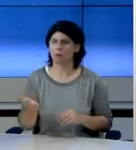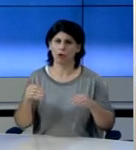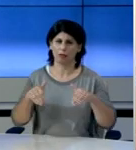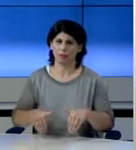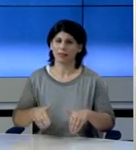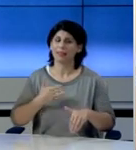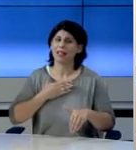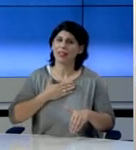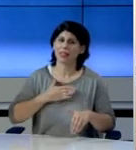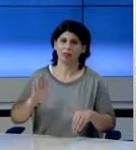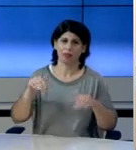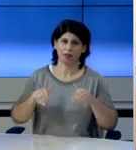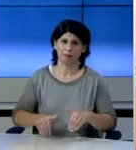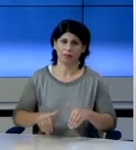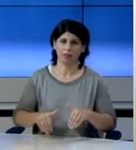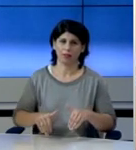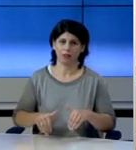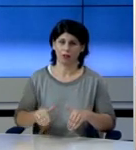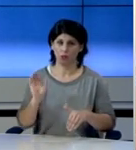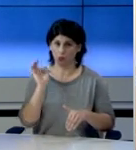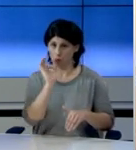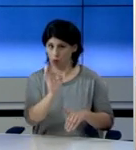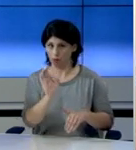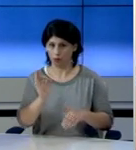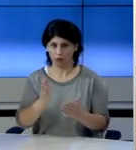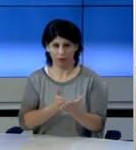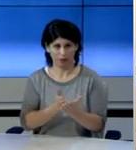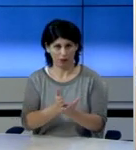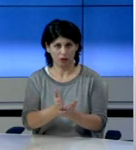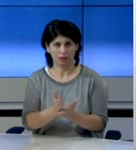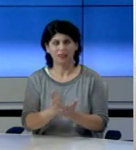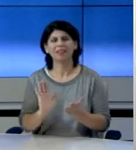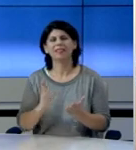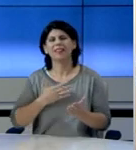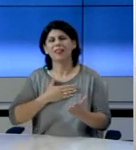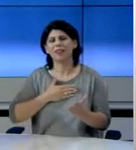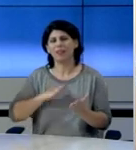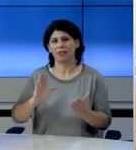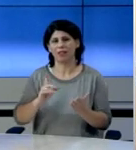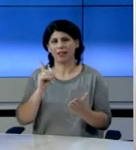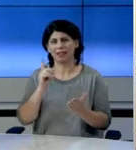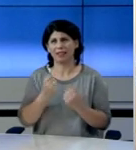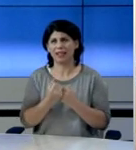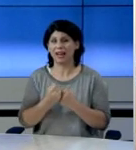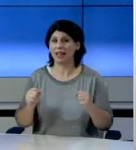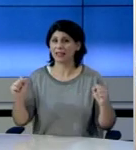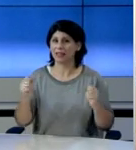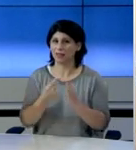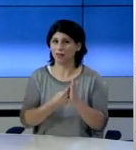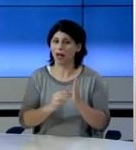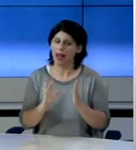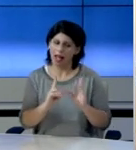και δεν θέλει να υπηρετήσει αυτούς τους σκοπούς της δικαιοσύνης, γιατί δεν την θέλει ως έναν ανεξάρτητο θεσμό, αλλά ως